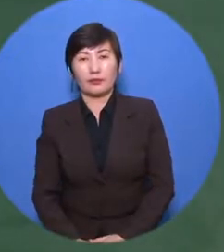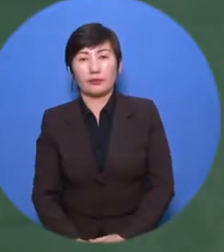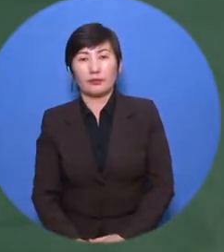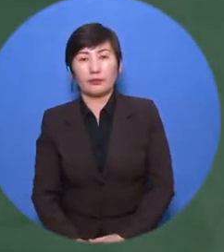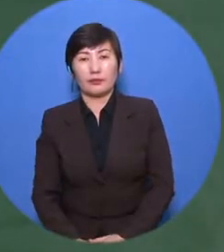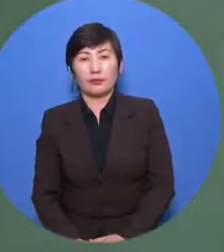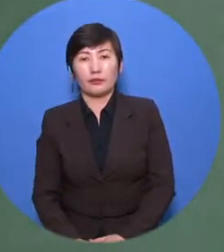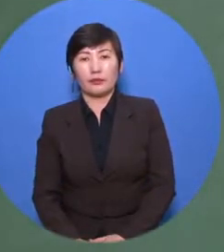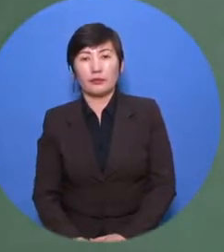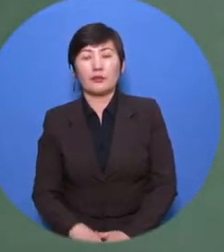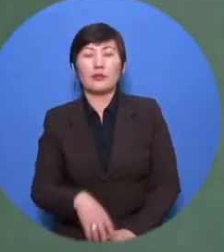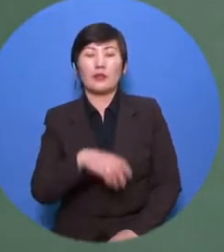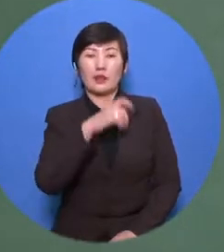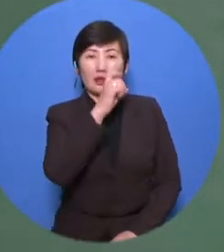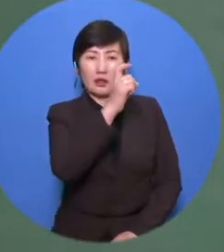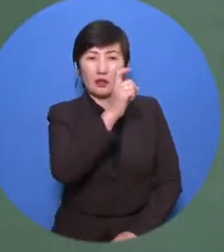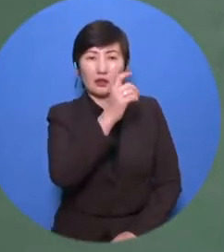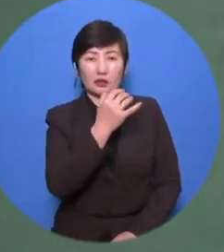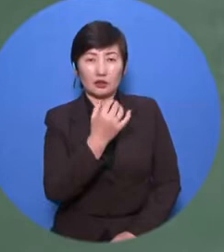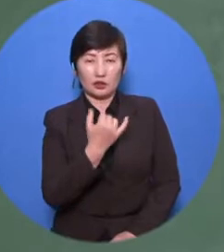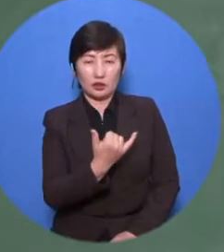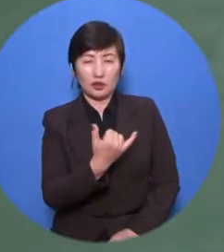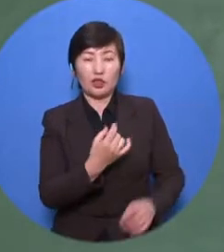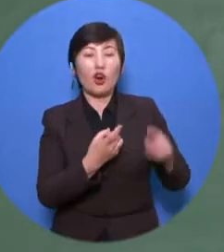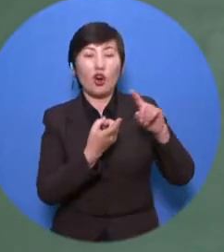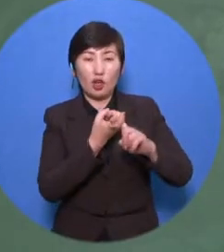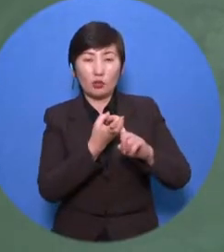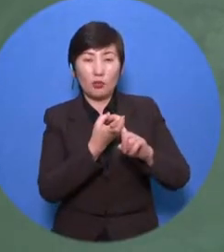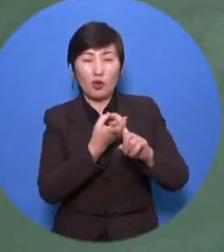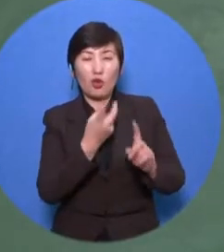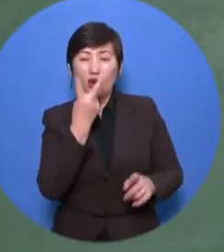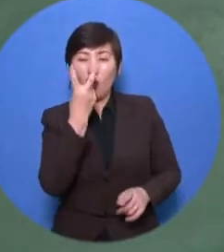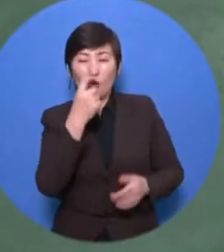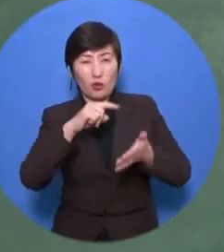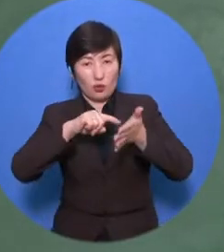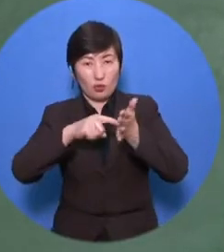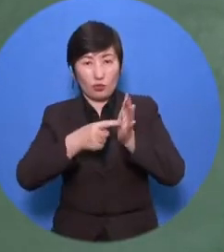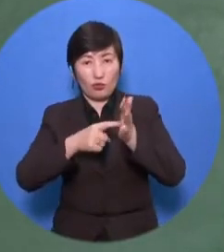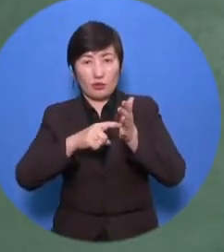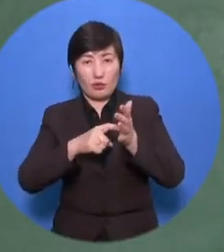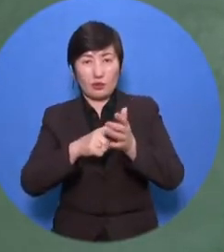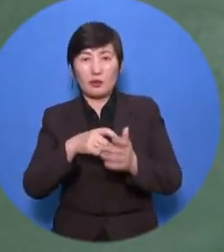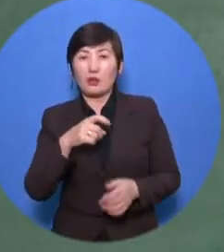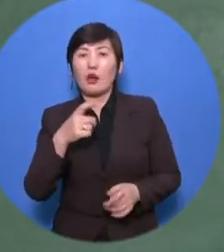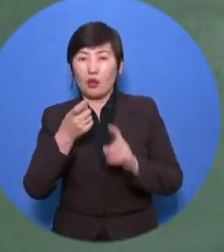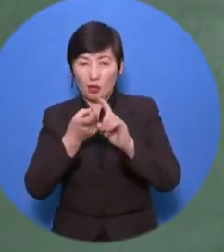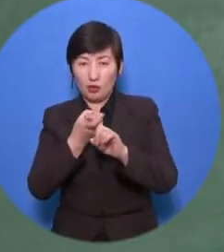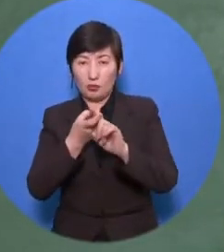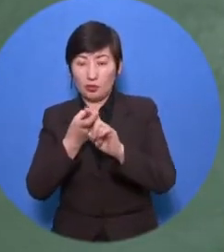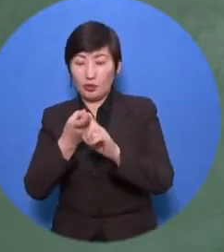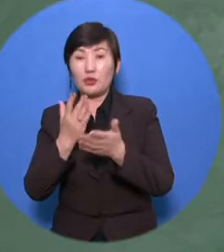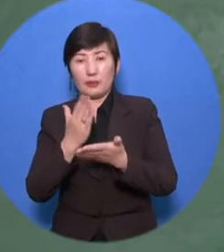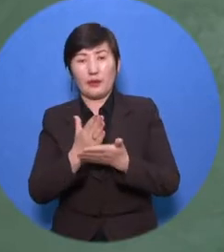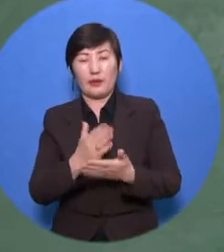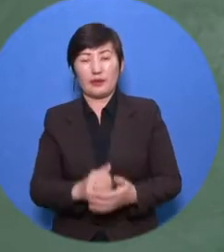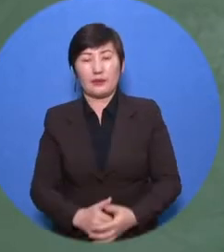X хувьсгчийнхаа утгаас 2 дахин их байгааг харж байна. Тийм учраас Y тэнцүү 2-ыг үржих нь X гэсэн томьёогоор томьёологдож